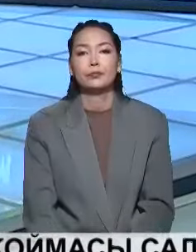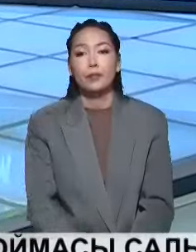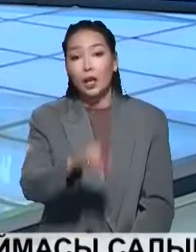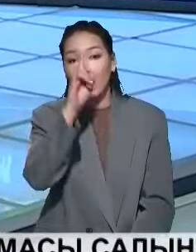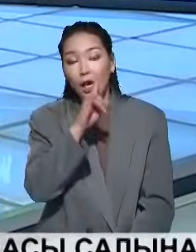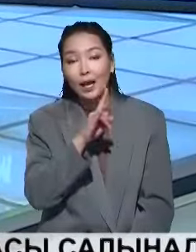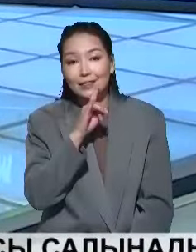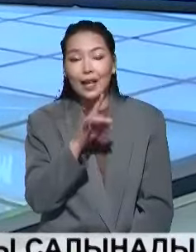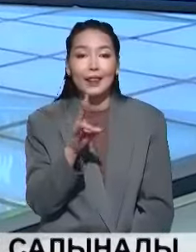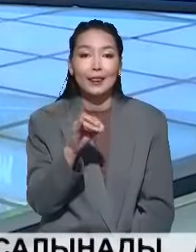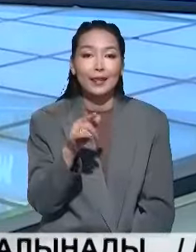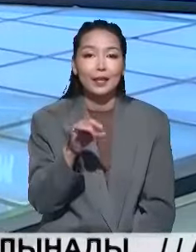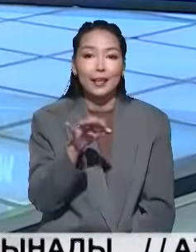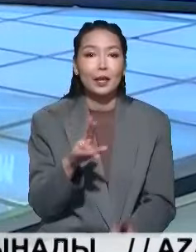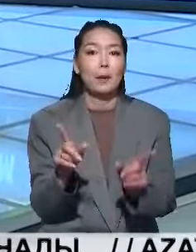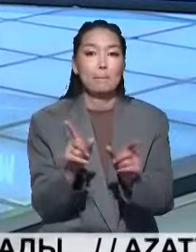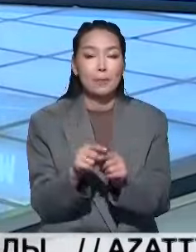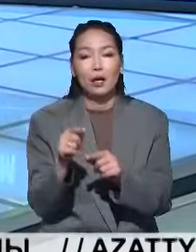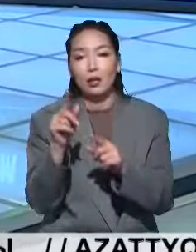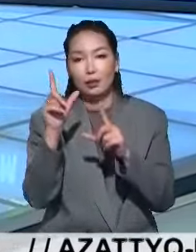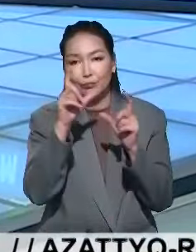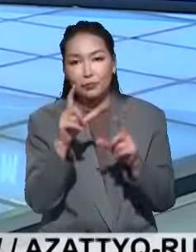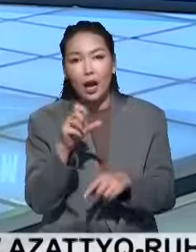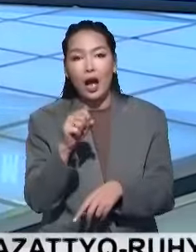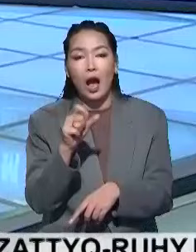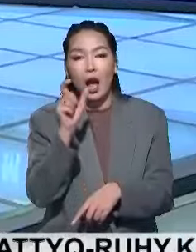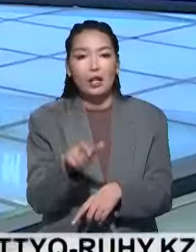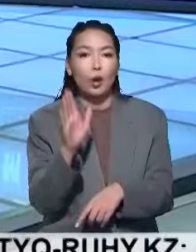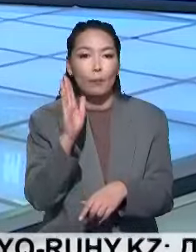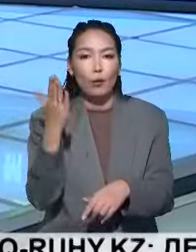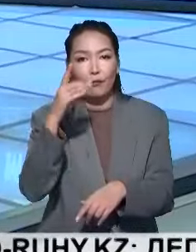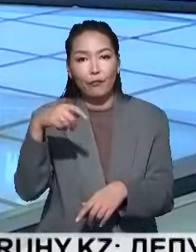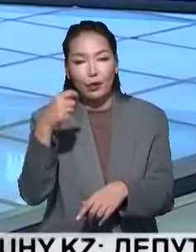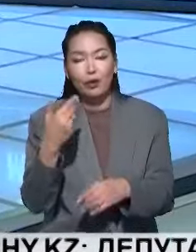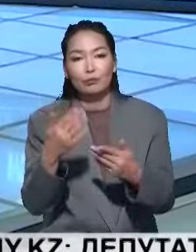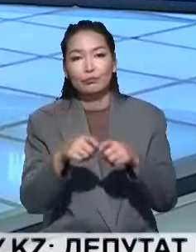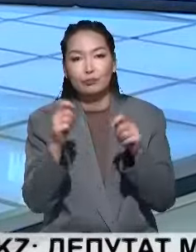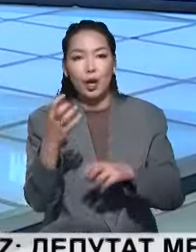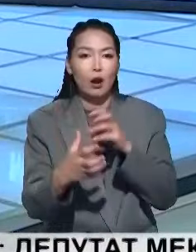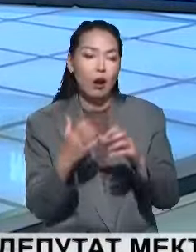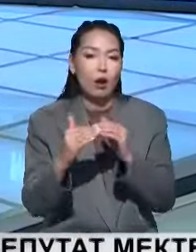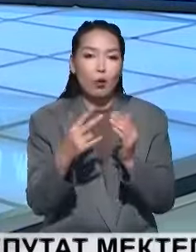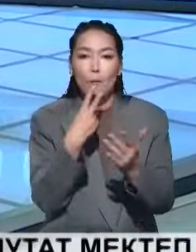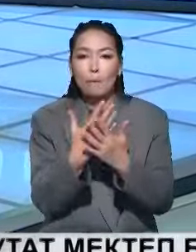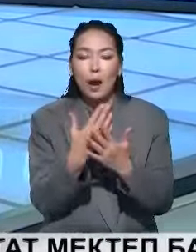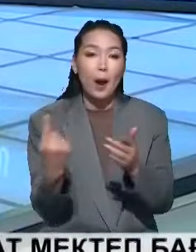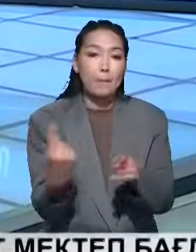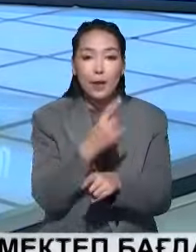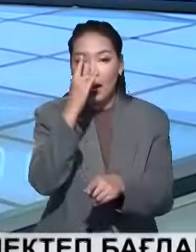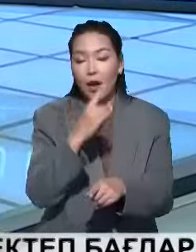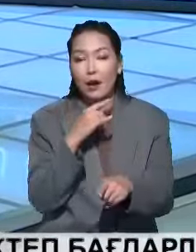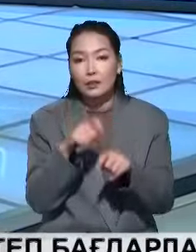Қазақстан мен Нигерия бірлесіп түсірген «Адам» бұл фильмі көрерменге жол тартты. Бұл халықаралық деңгейде көрсетілетін алғашқы қазақстандық туынды.